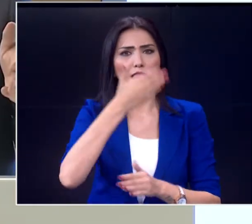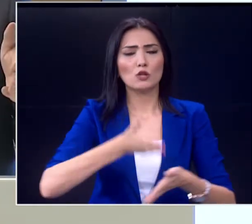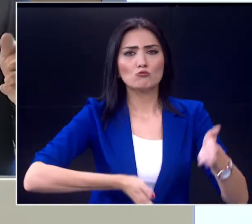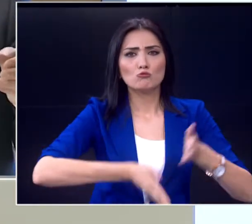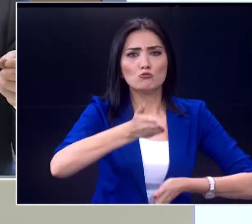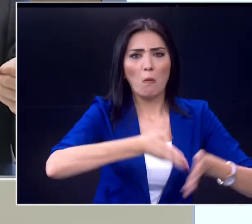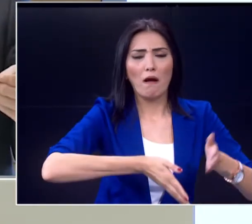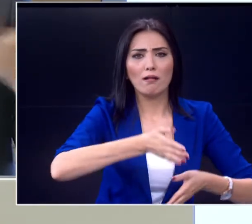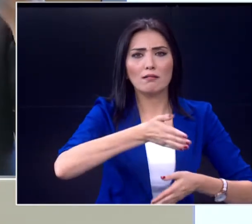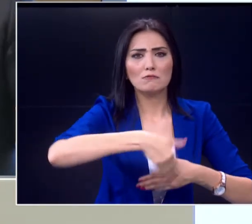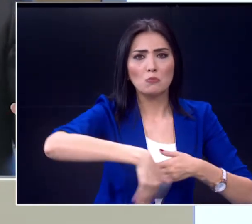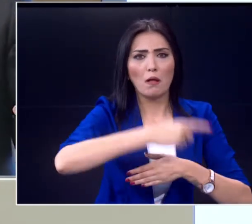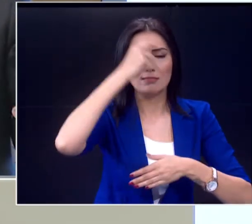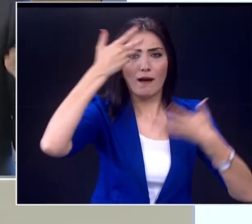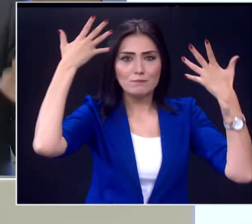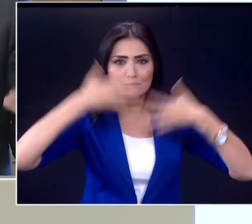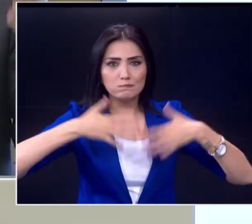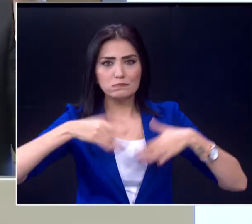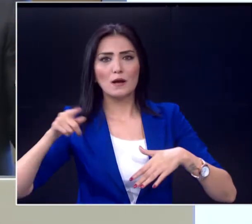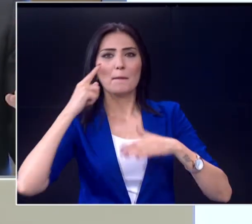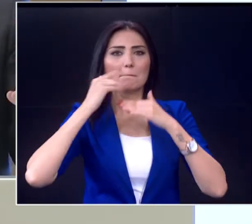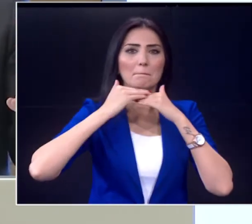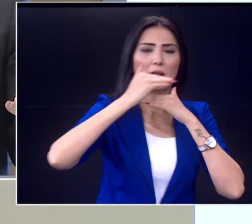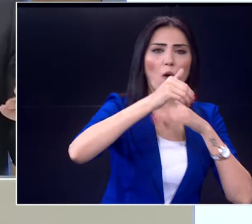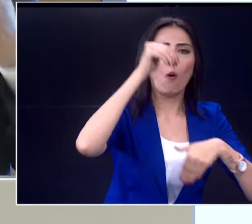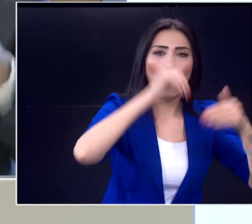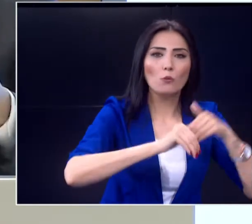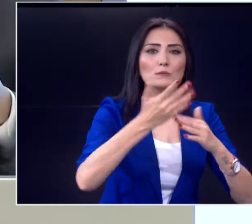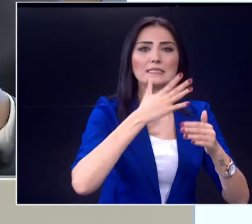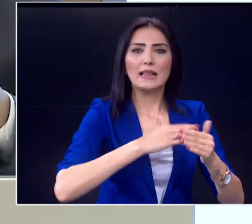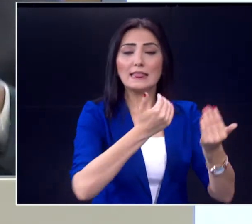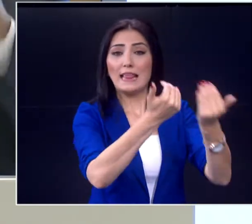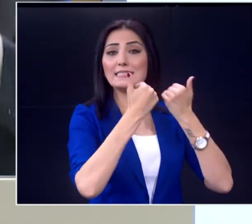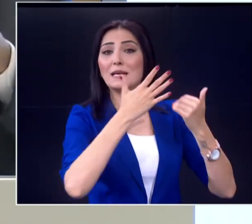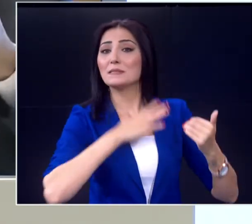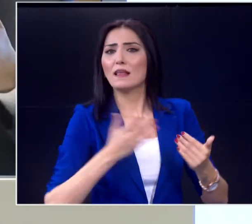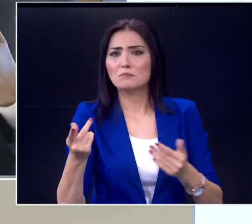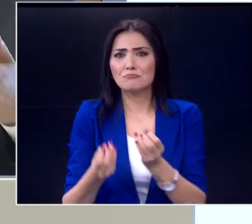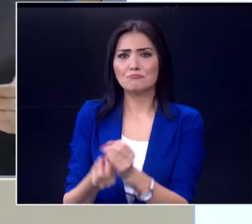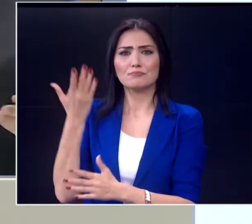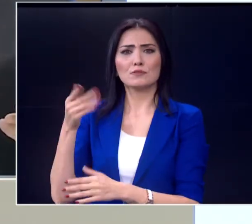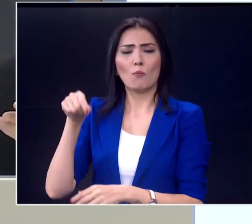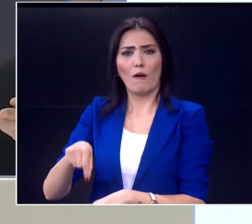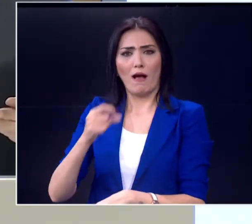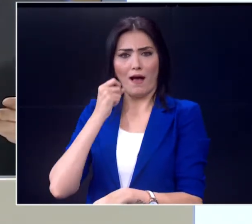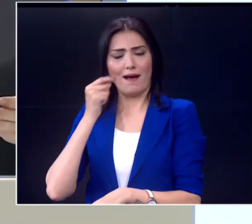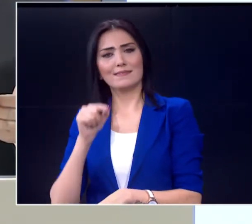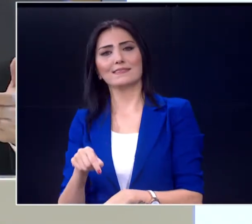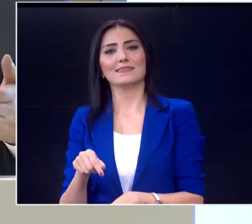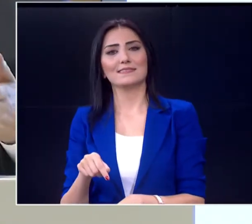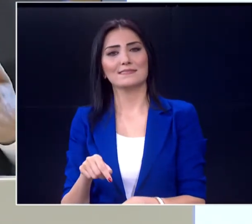sokaklarda. Ter mi döktün? Milletten oy mu istedin? Destek mi istedin? Nereden çıktı? Burası Ankara.